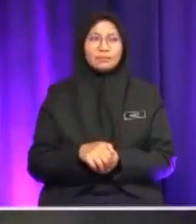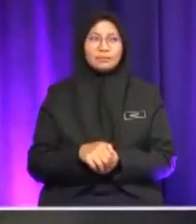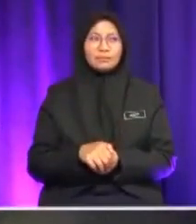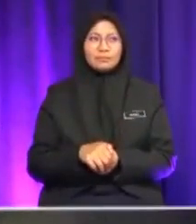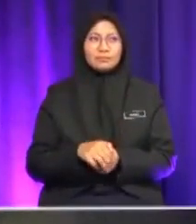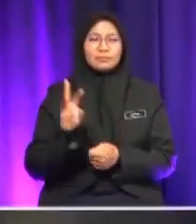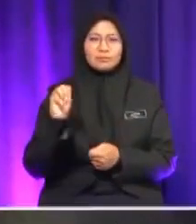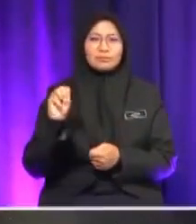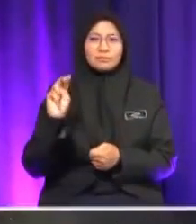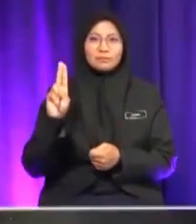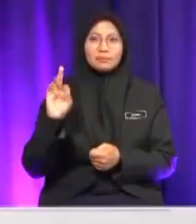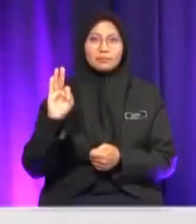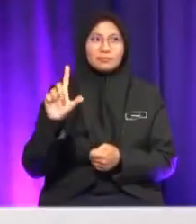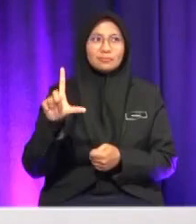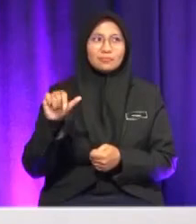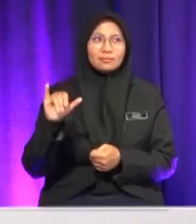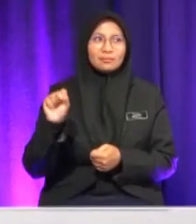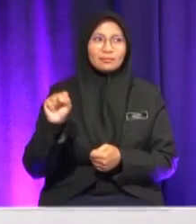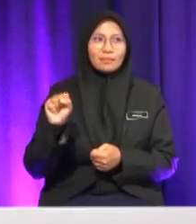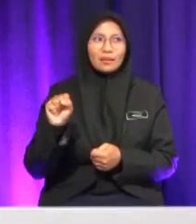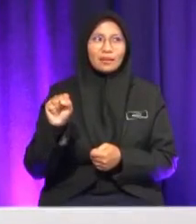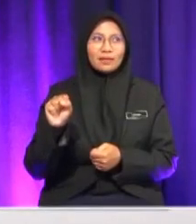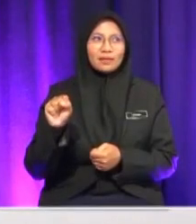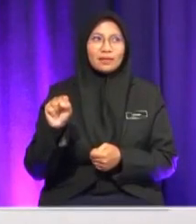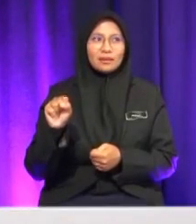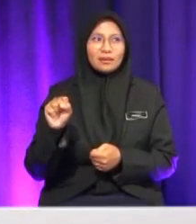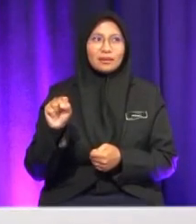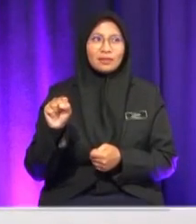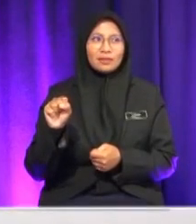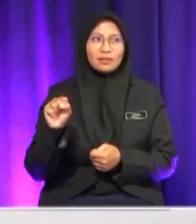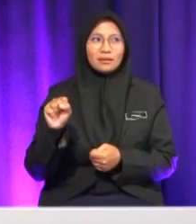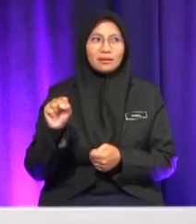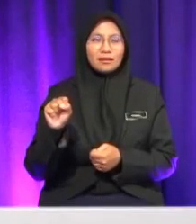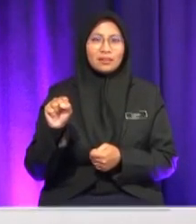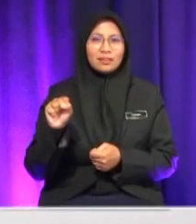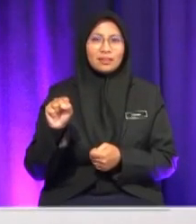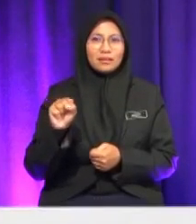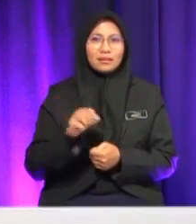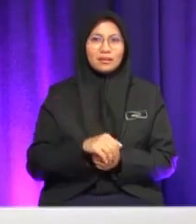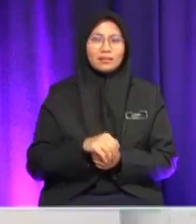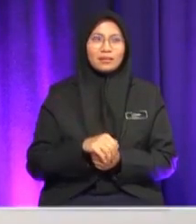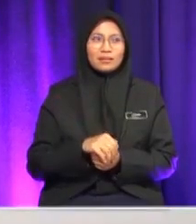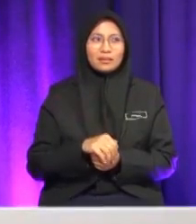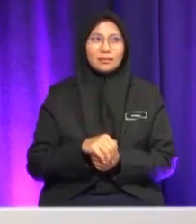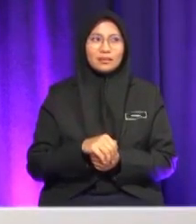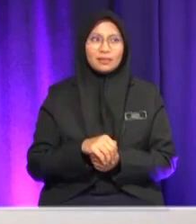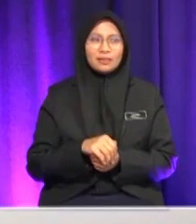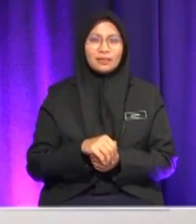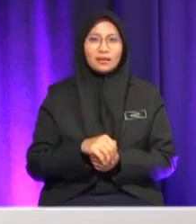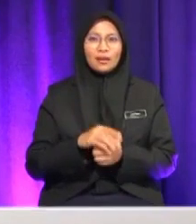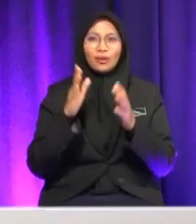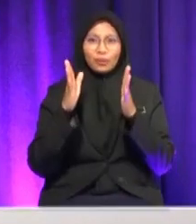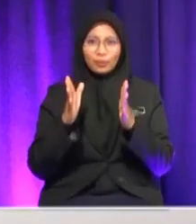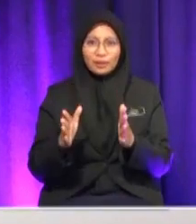Muflis adalah keadaan seorang individu atau not necessarily individu, ya, juga boleh refer kepada sesebuah syarikat